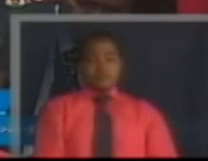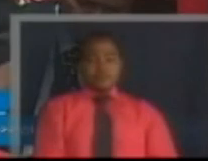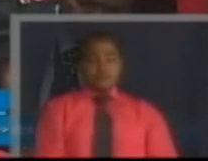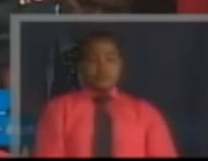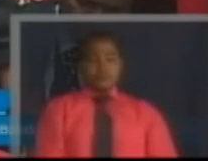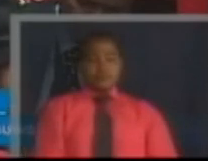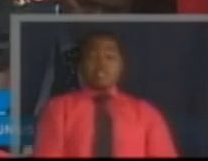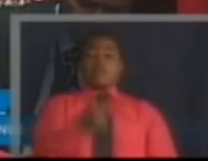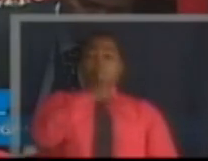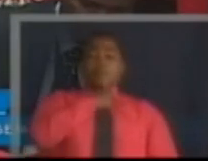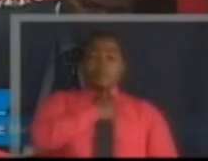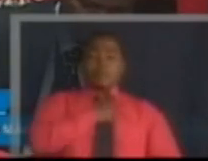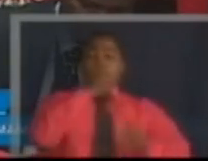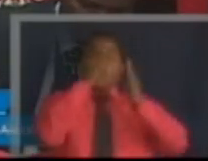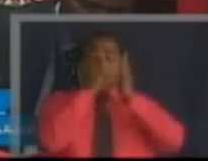ninaomba kwamba